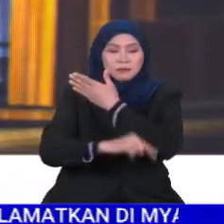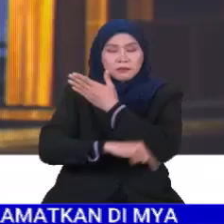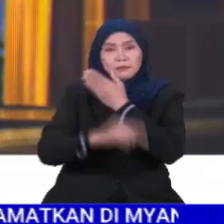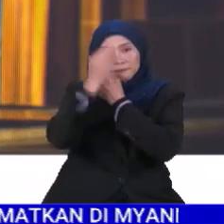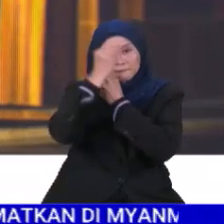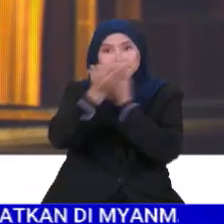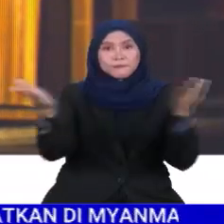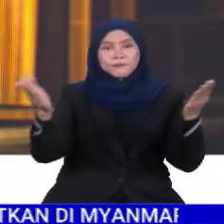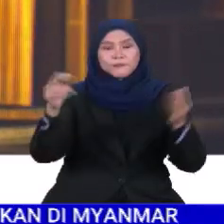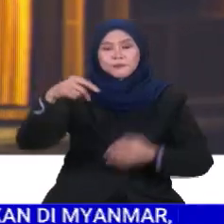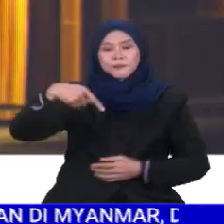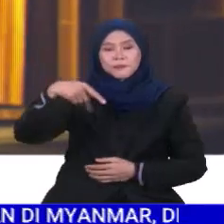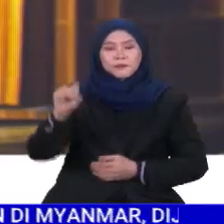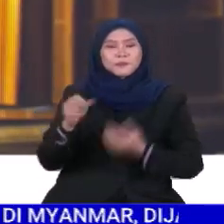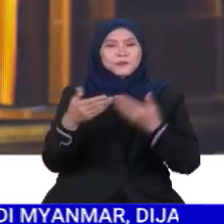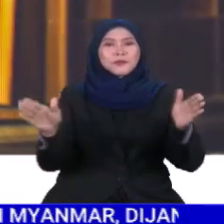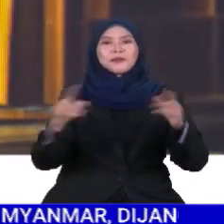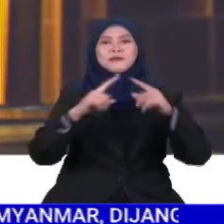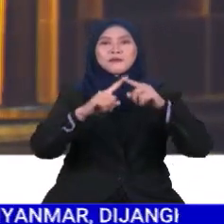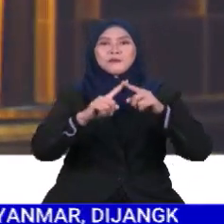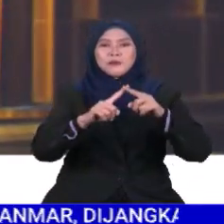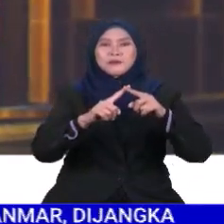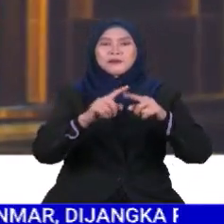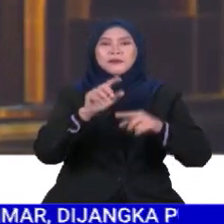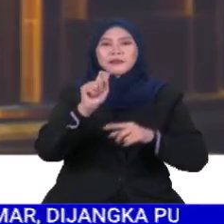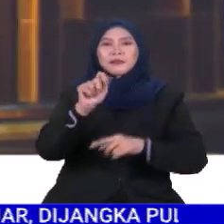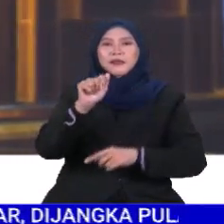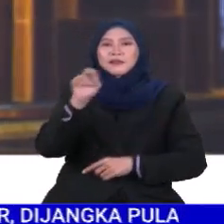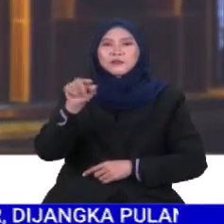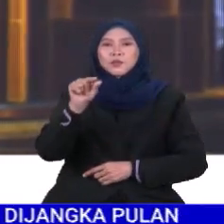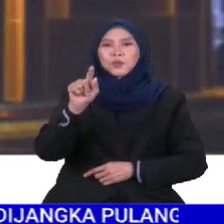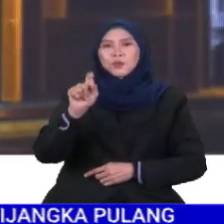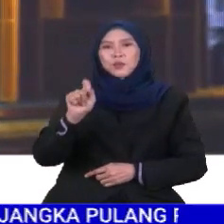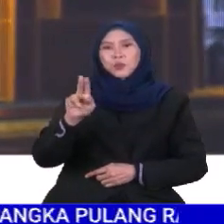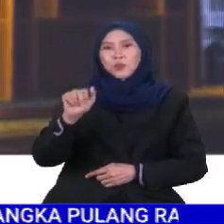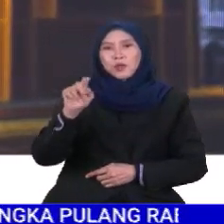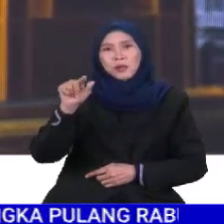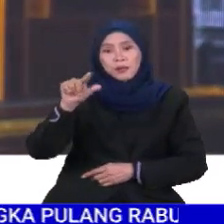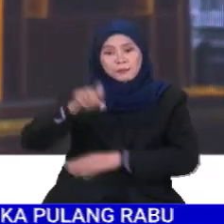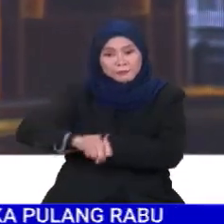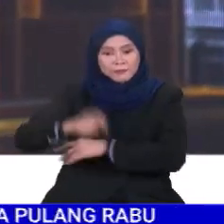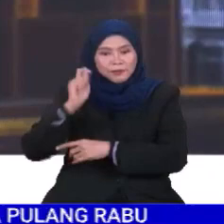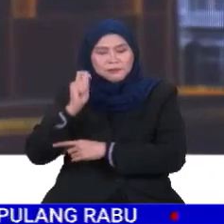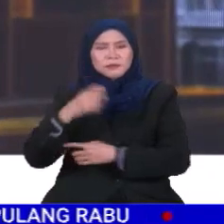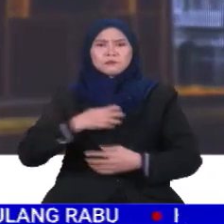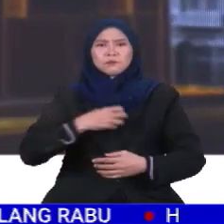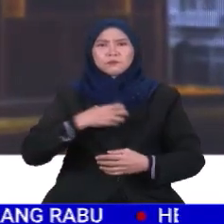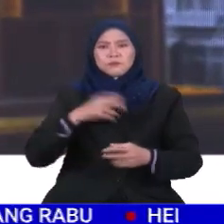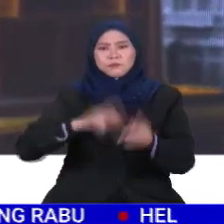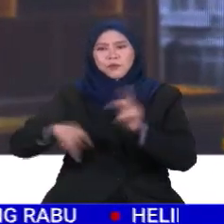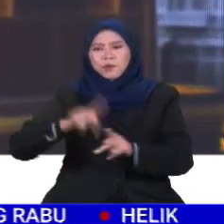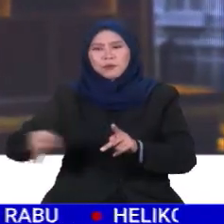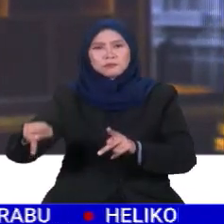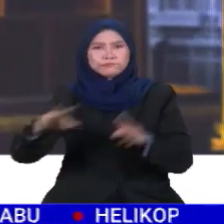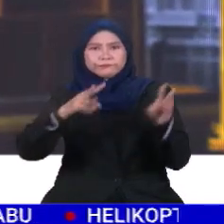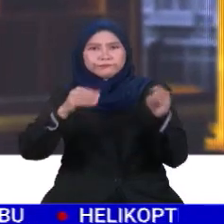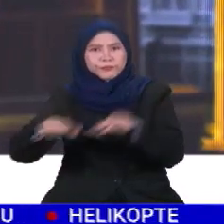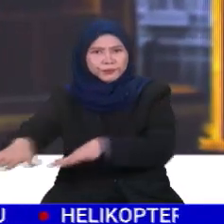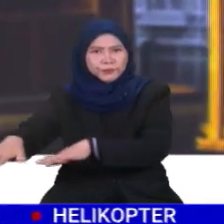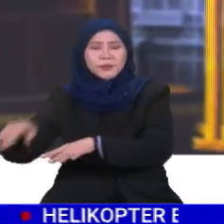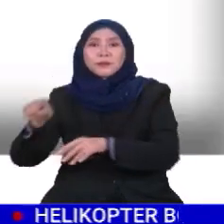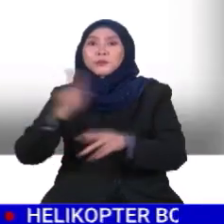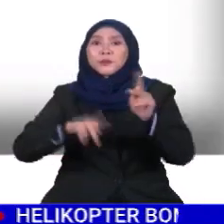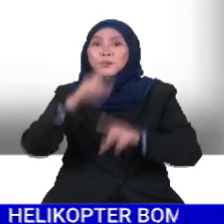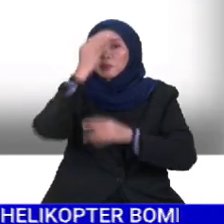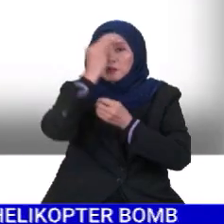memaklumkan PPS dibuka di dewan serbaguna Tanjung Tualang malam tadi selepas menerima aduan penduduk setempat penduduk